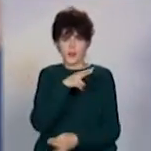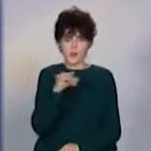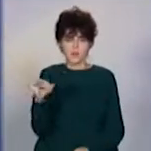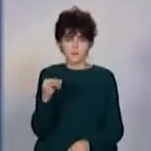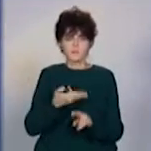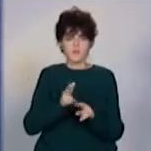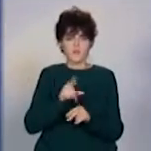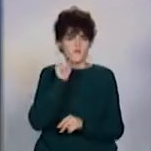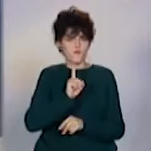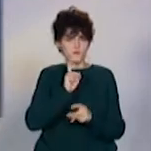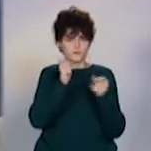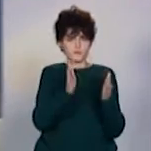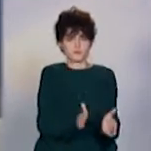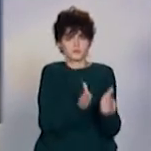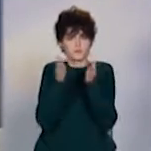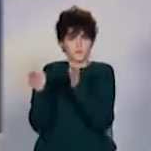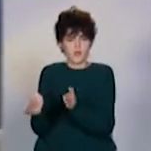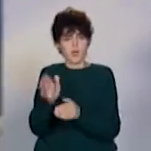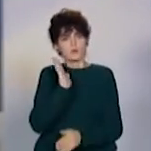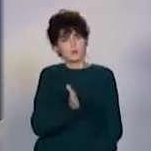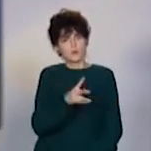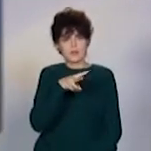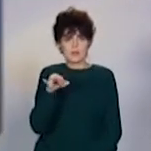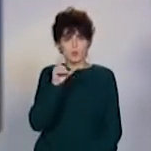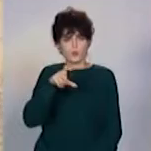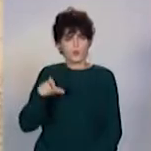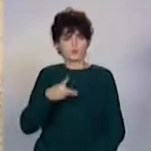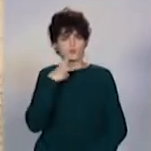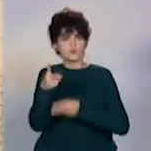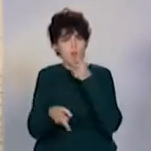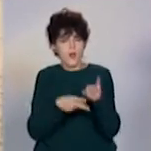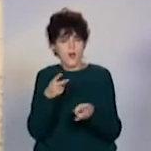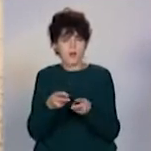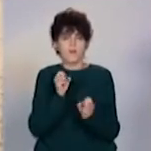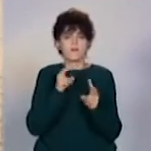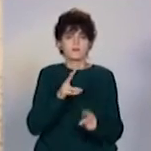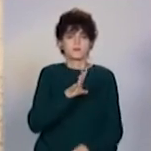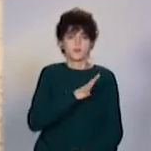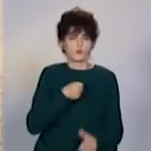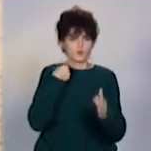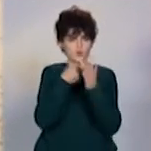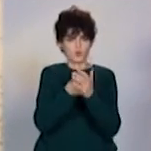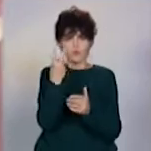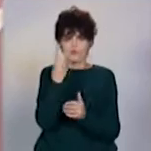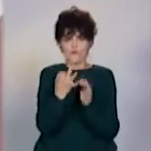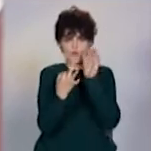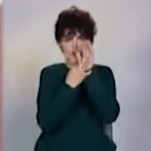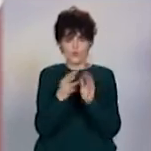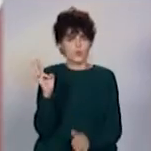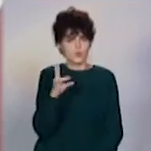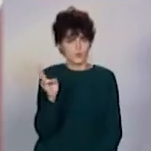були чисельні скарги, тож все відтермінували на місяць до 28 листопада.